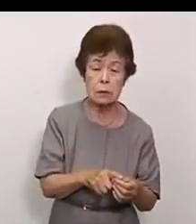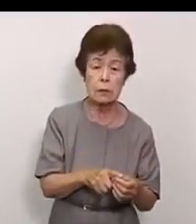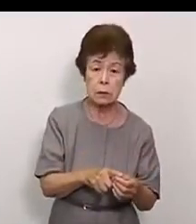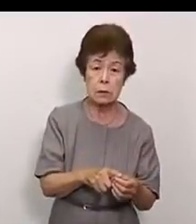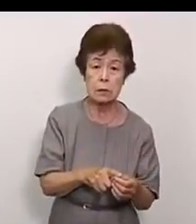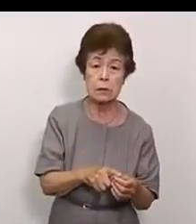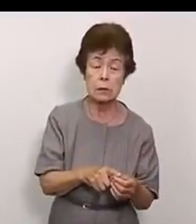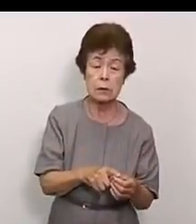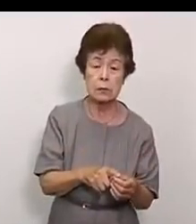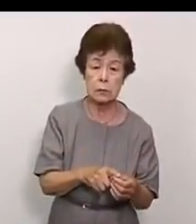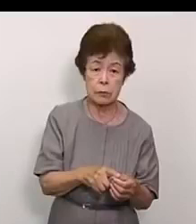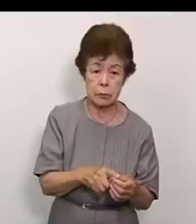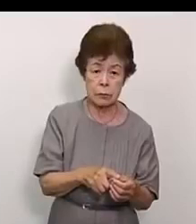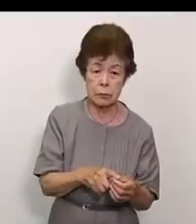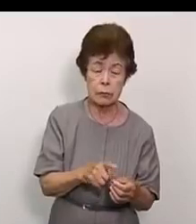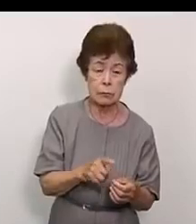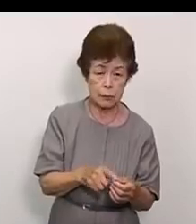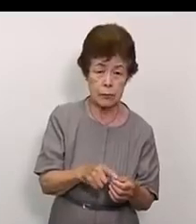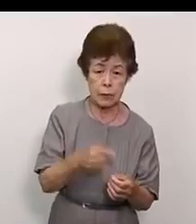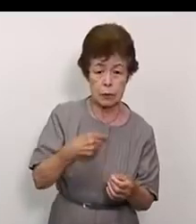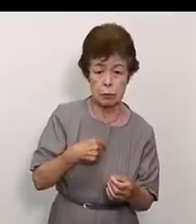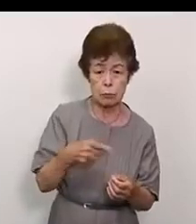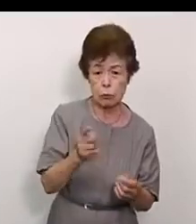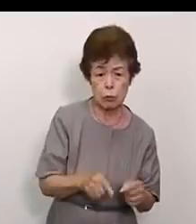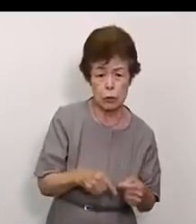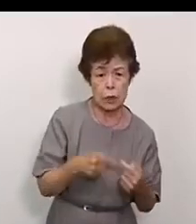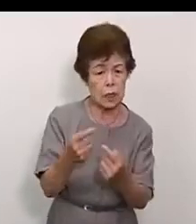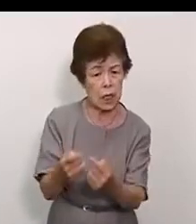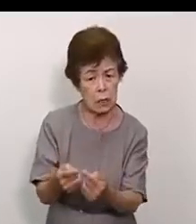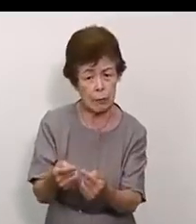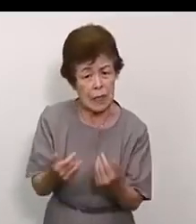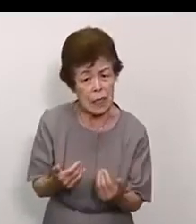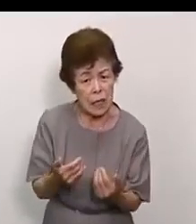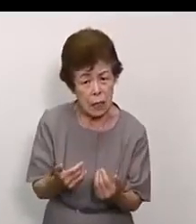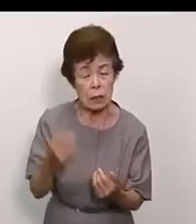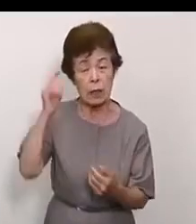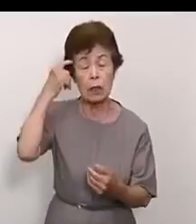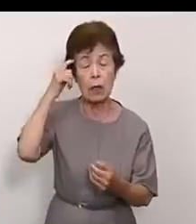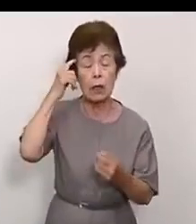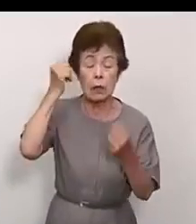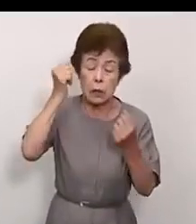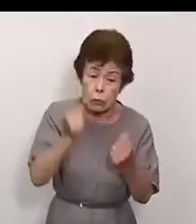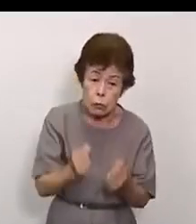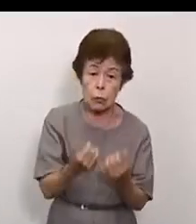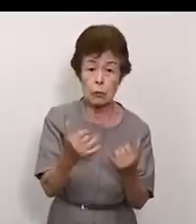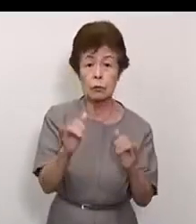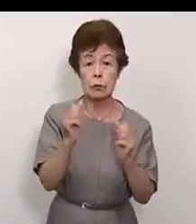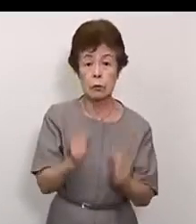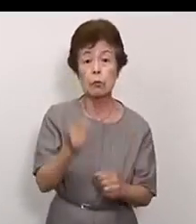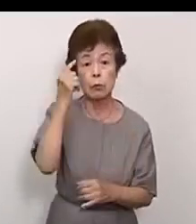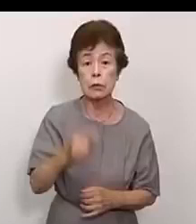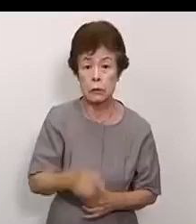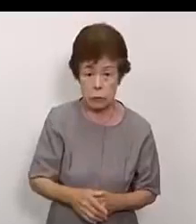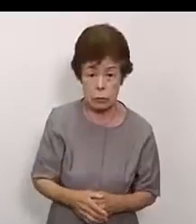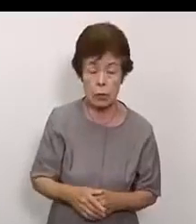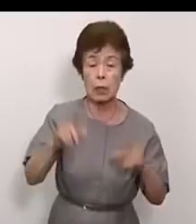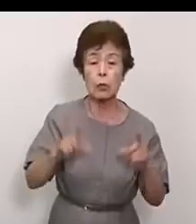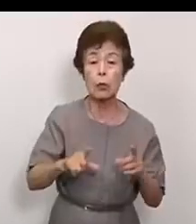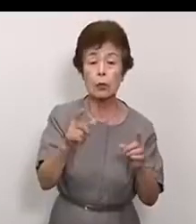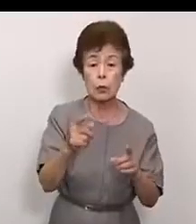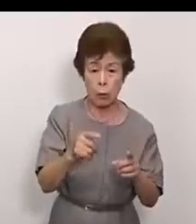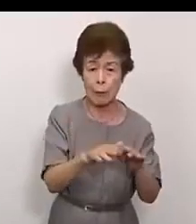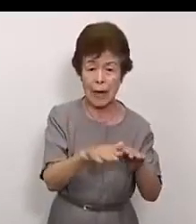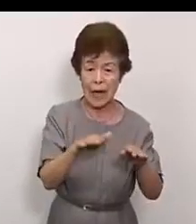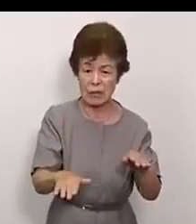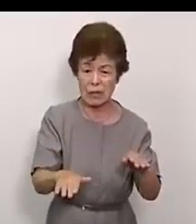こまあまあ、巻き込まれなくちゃいけないのかというような考えを持つ人も中にはいるわけですね、 はい、 東京というのは格差も大きい